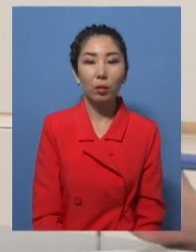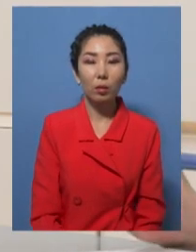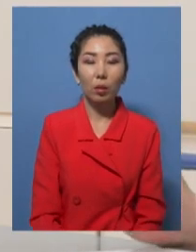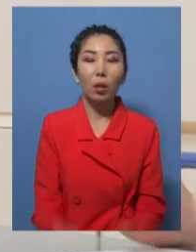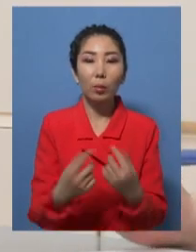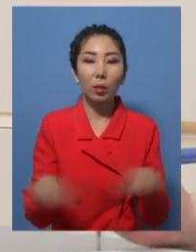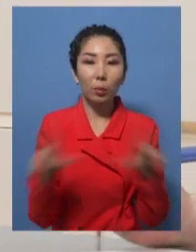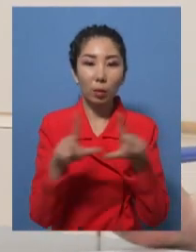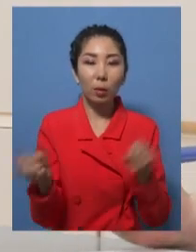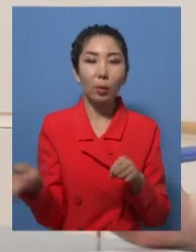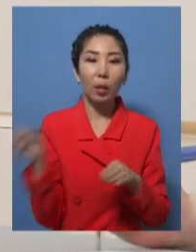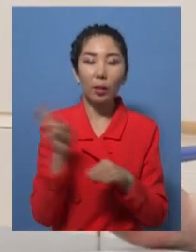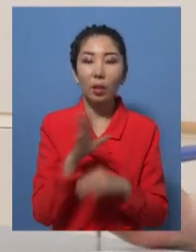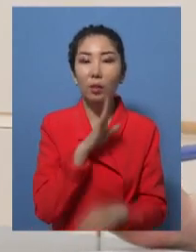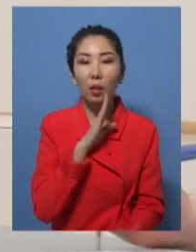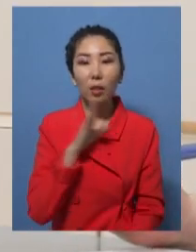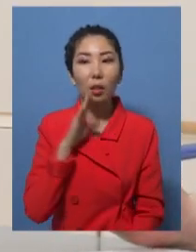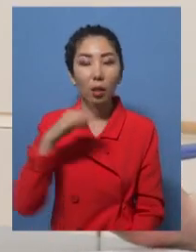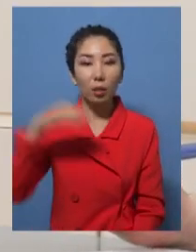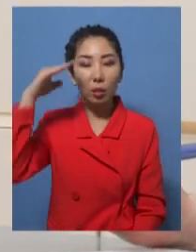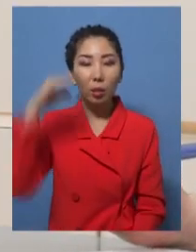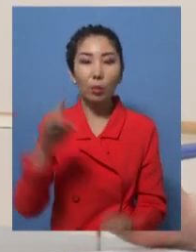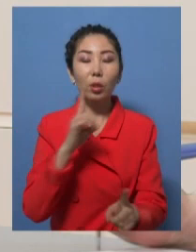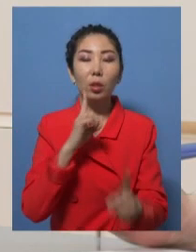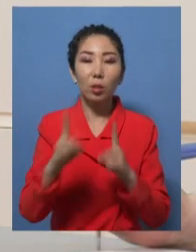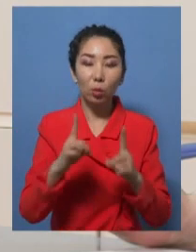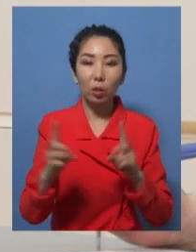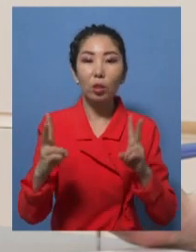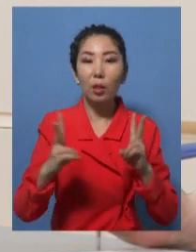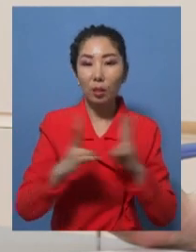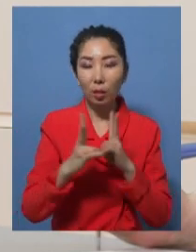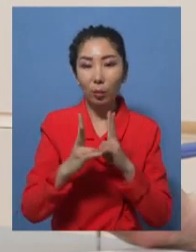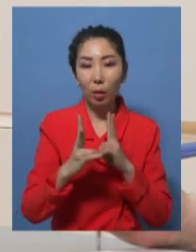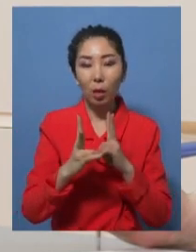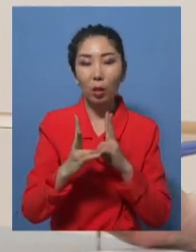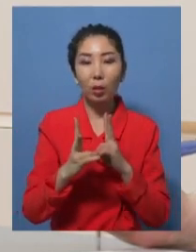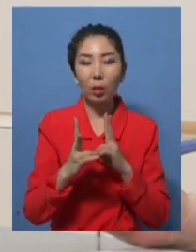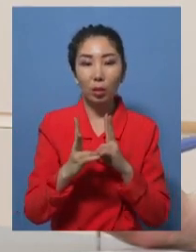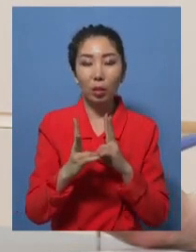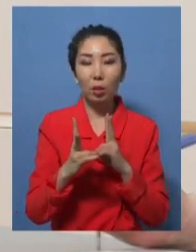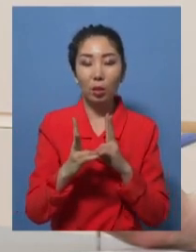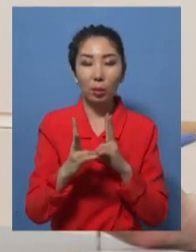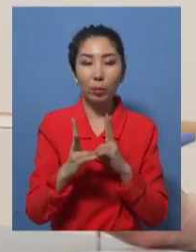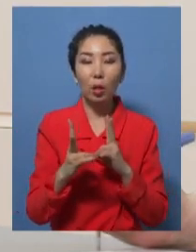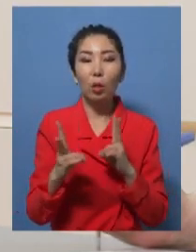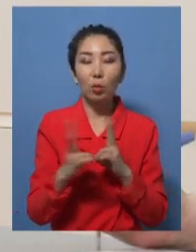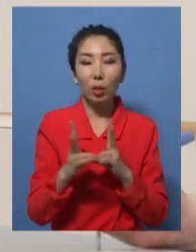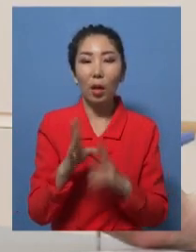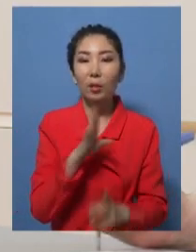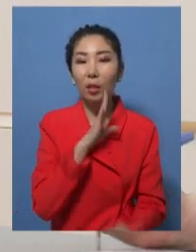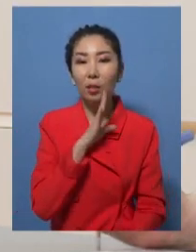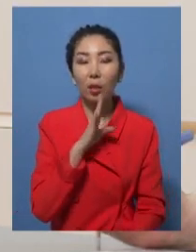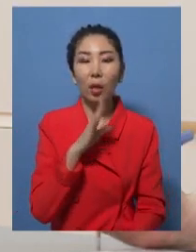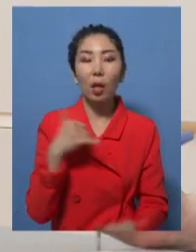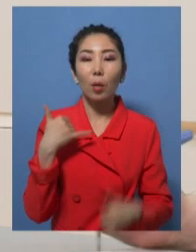мектептерге барып, осы бір мектепте ата-аналар жиналысында ата-аналармен кездесу жасадым. Сол кезде бір ата-ана,